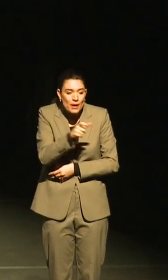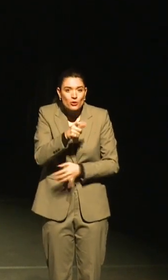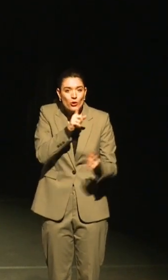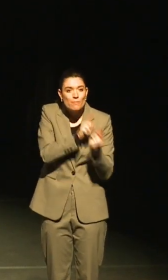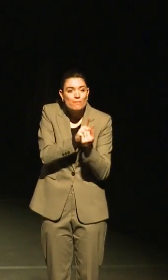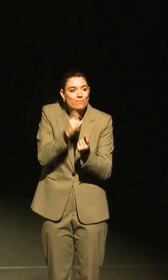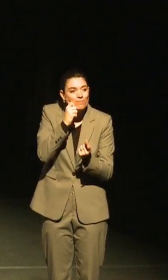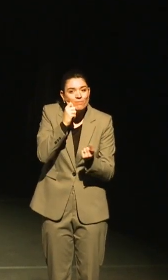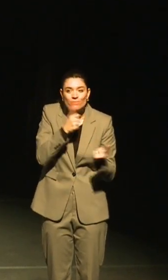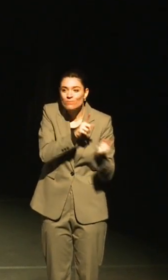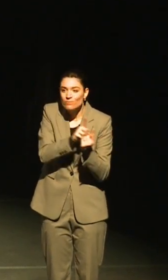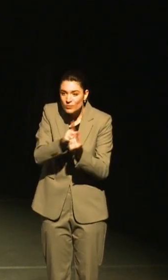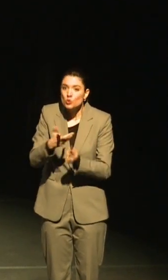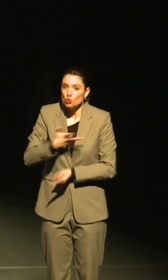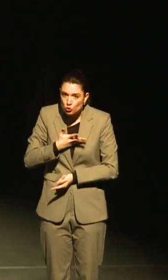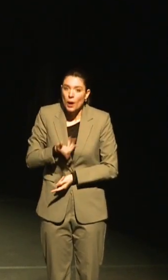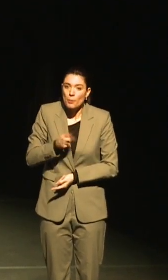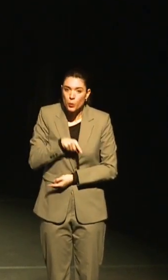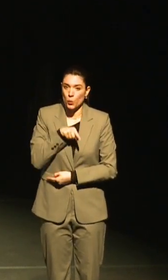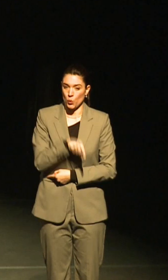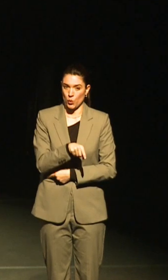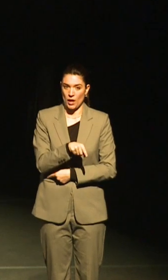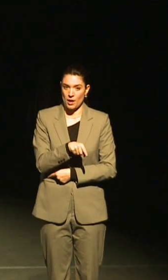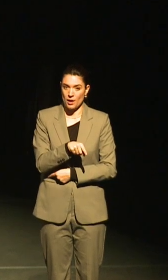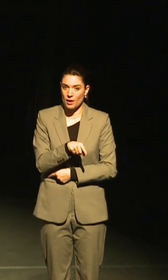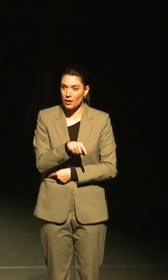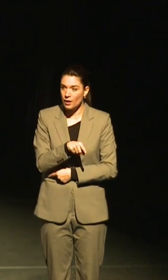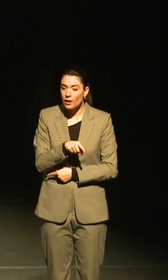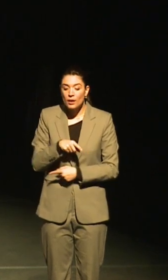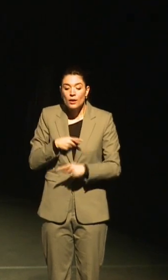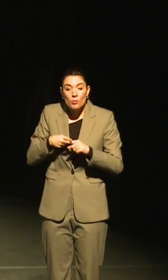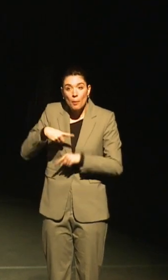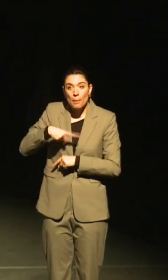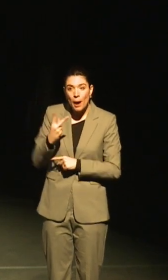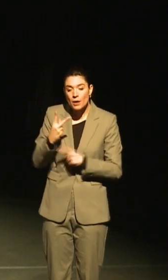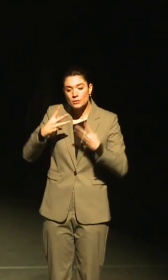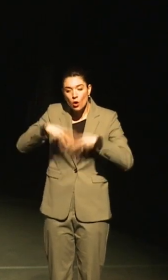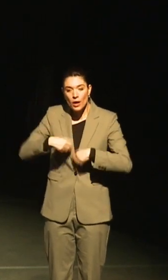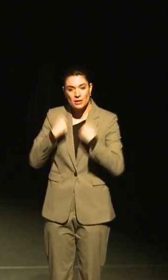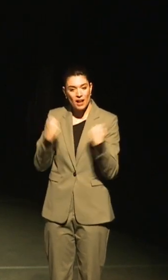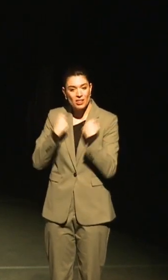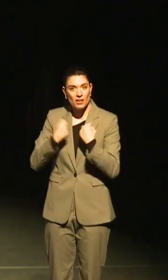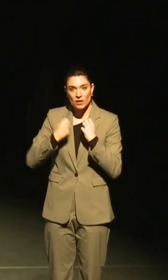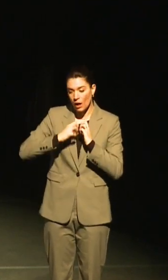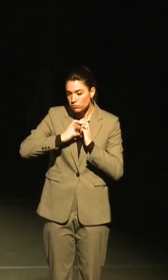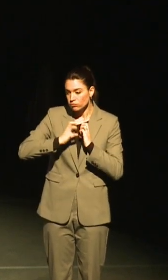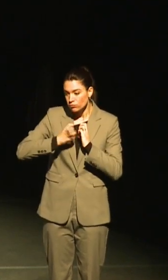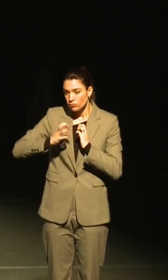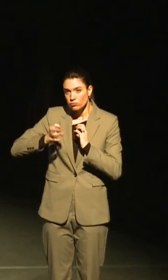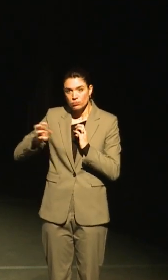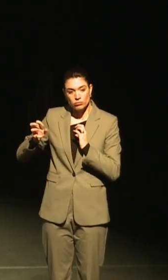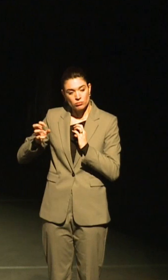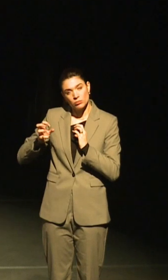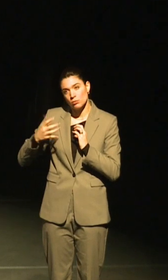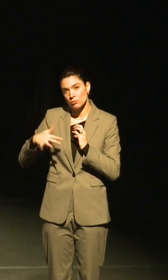alla quale contribuisce costantemente con tutte le attività che fa Credo che sia la cosa più importante